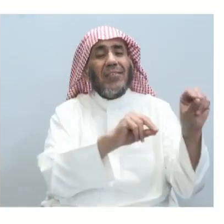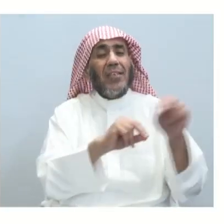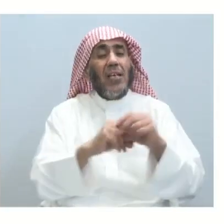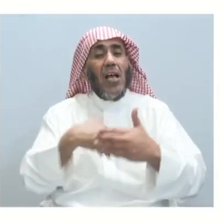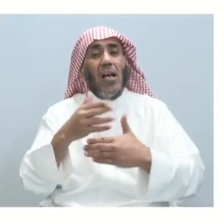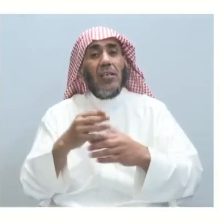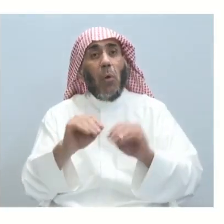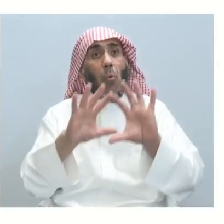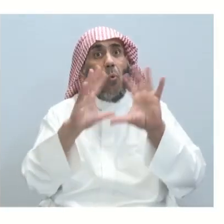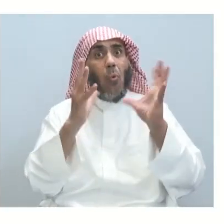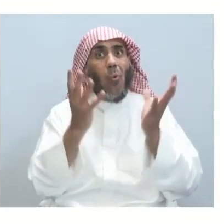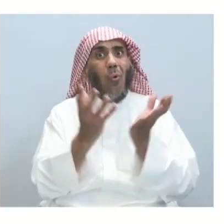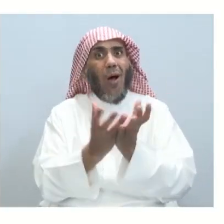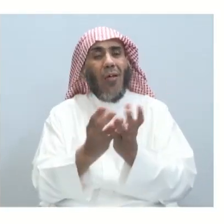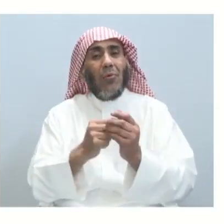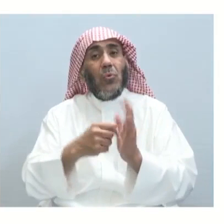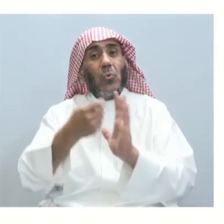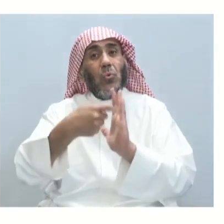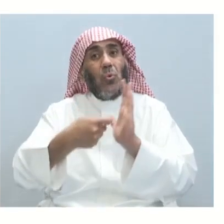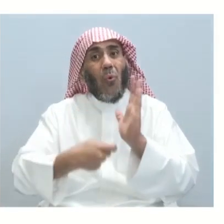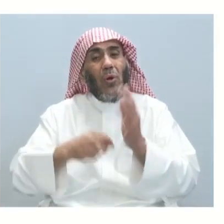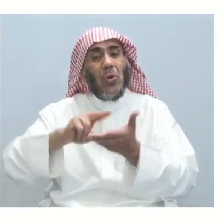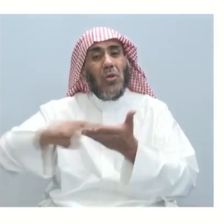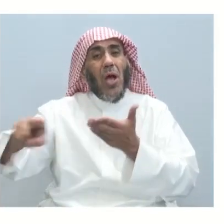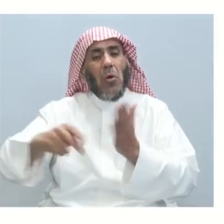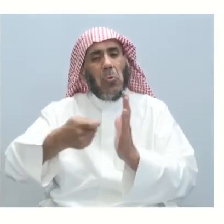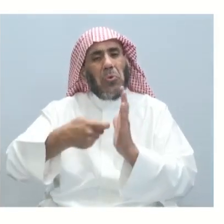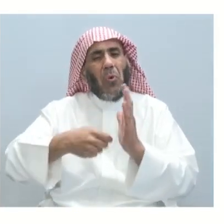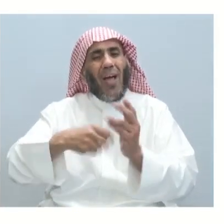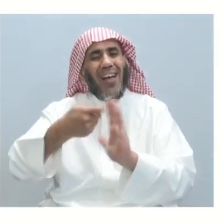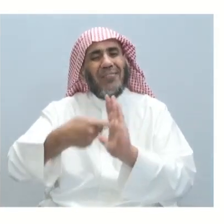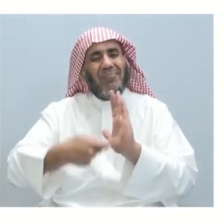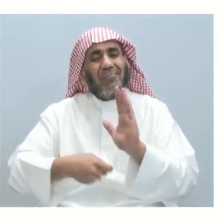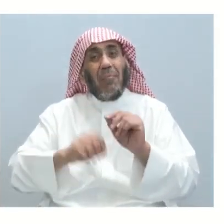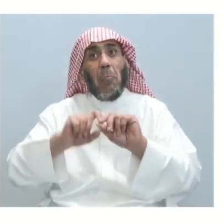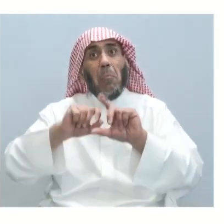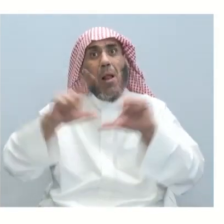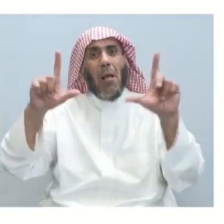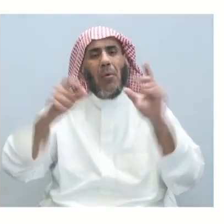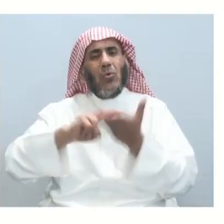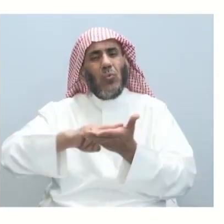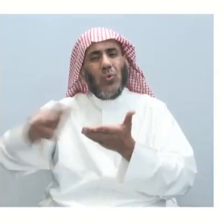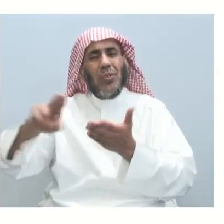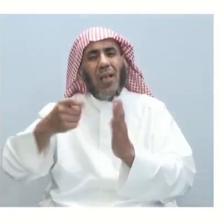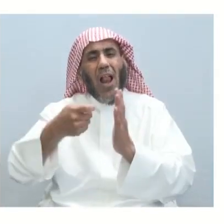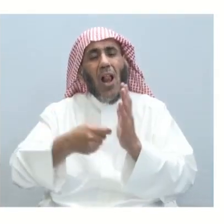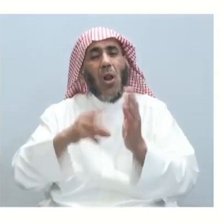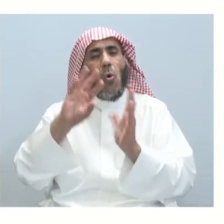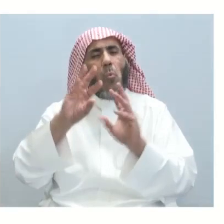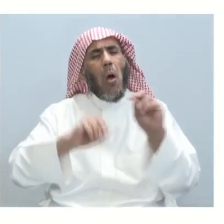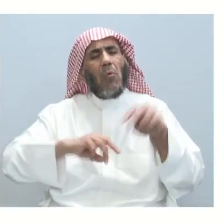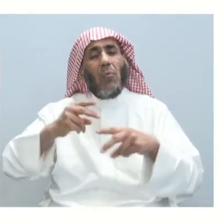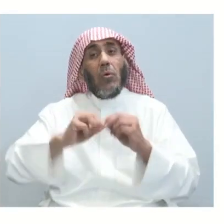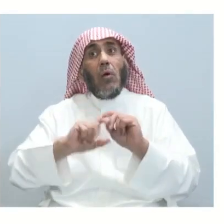اصبح سمه لما يصدر عن الدواوين من رسائل وتوقيعات معنى اصبح ملمح بارز لرسائل وتوقيعات وخاص من اشهر